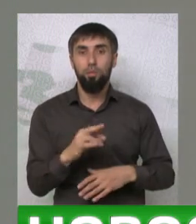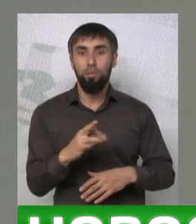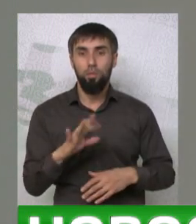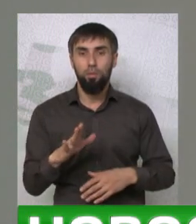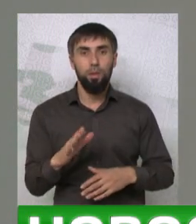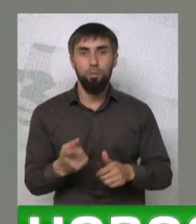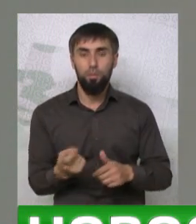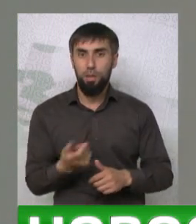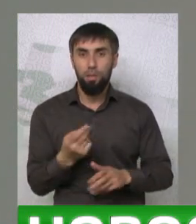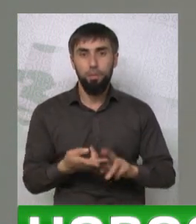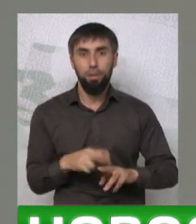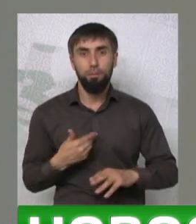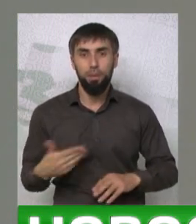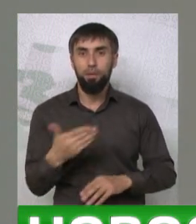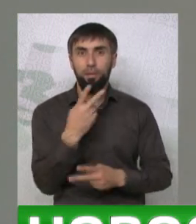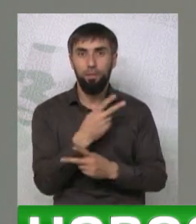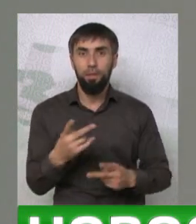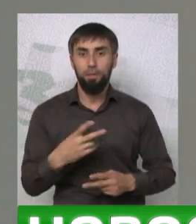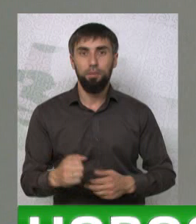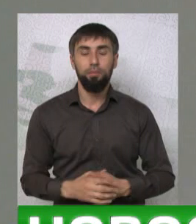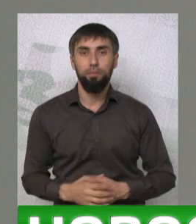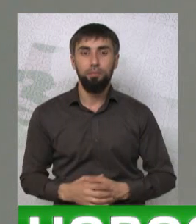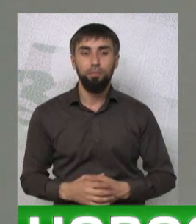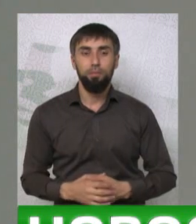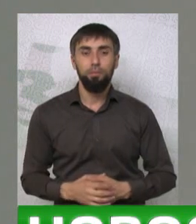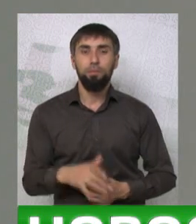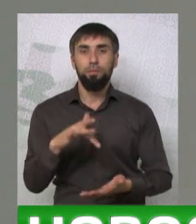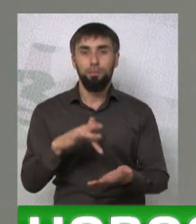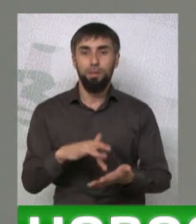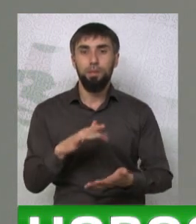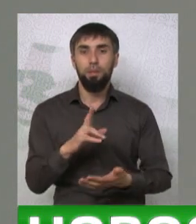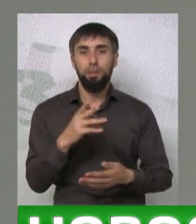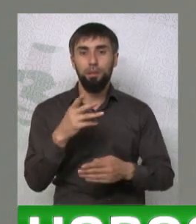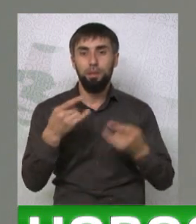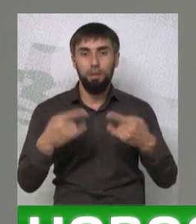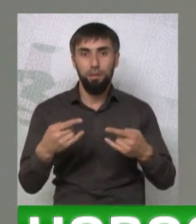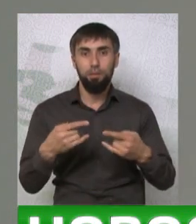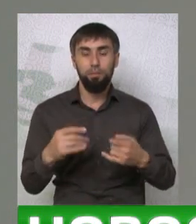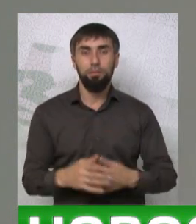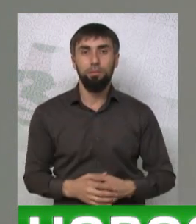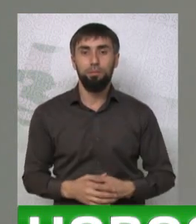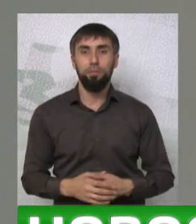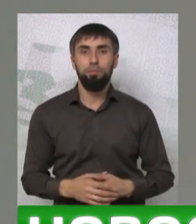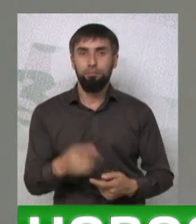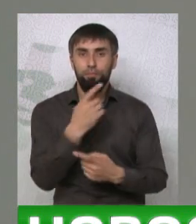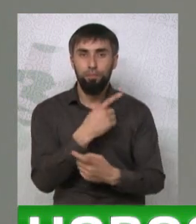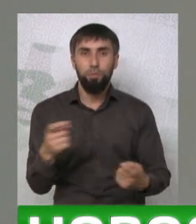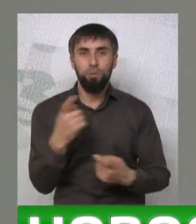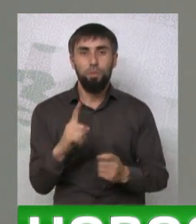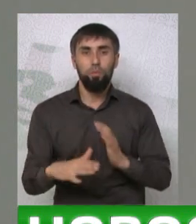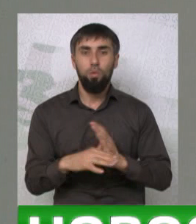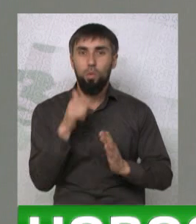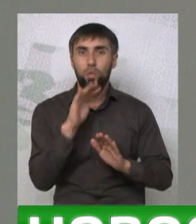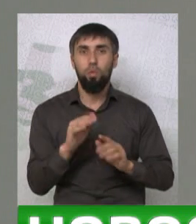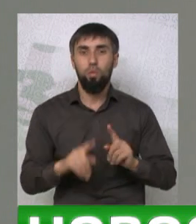ничтожно мало, поэтому мы до сих пор видим на центральных каналах телевизоров, ну, призыв о помощи, когда